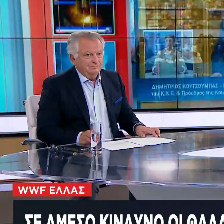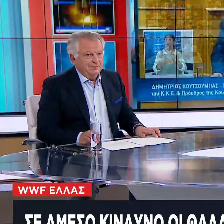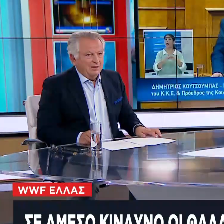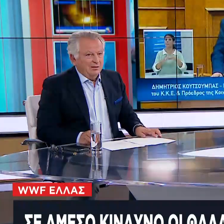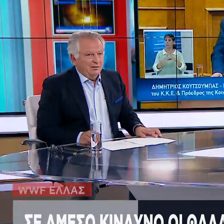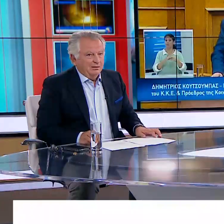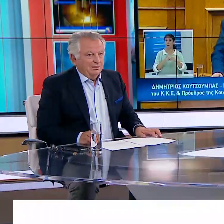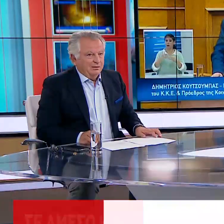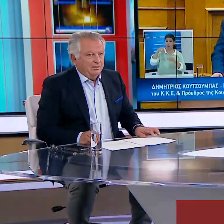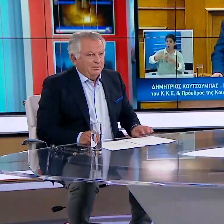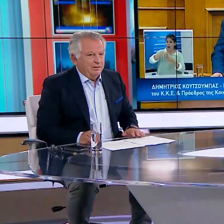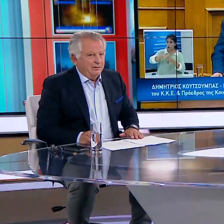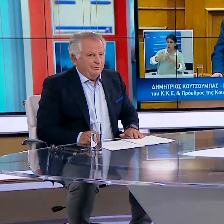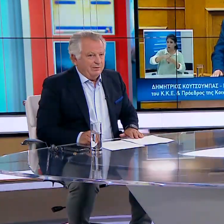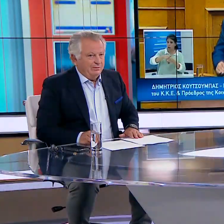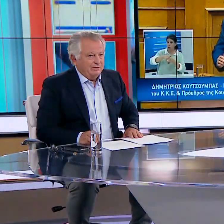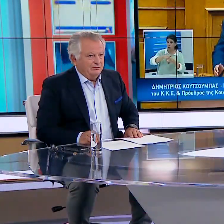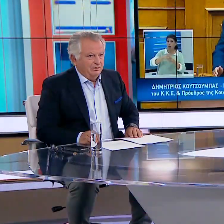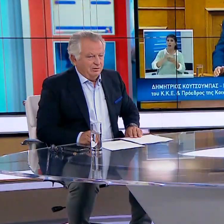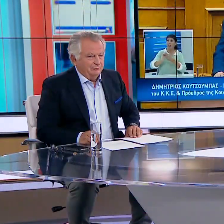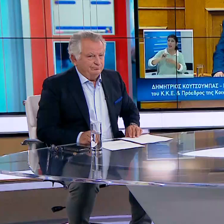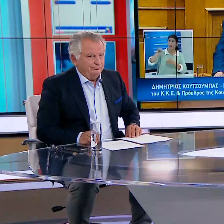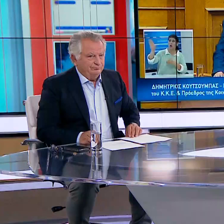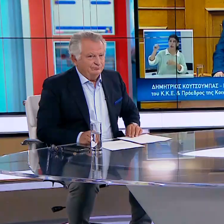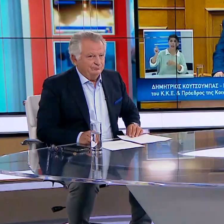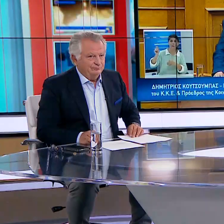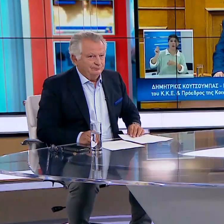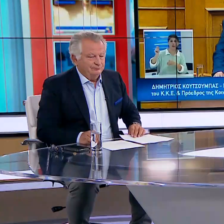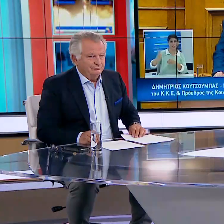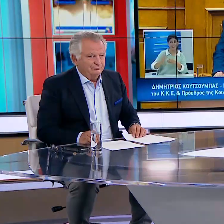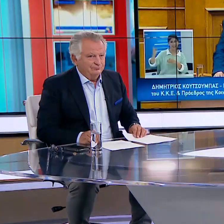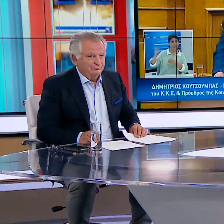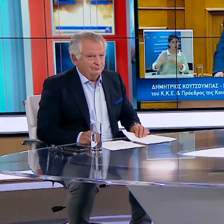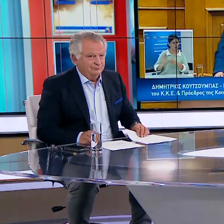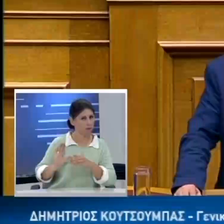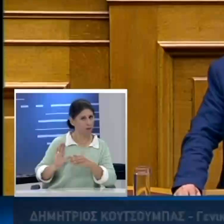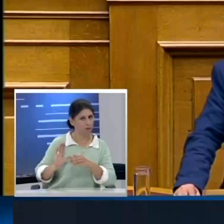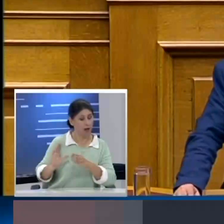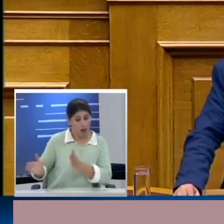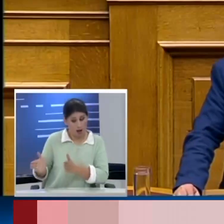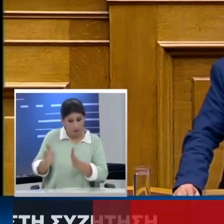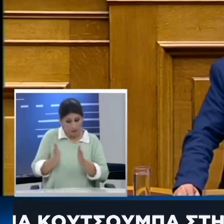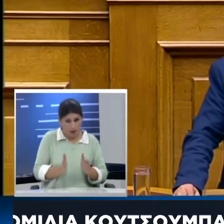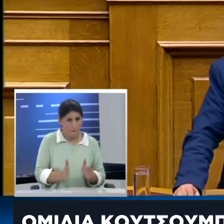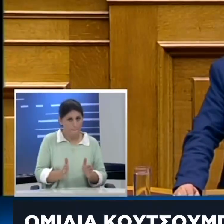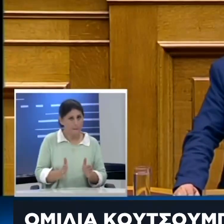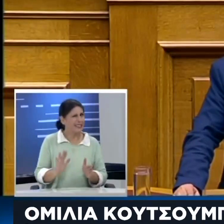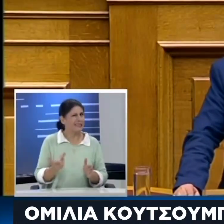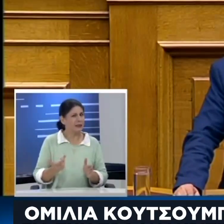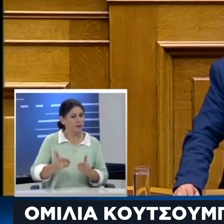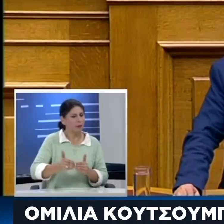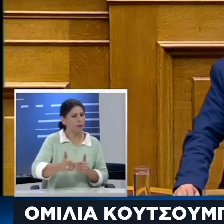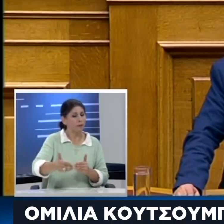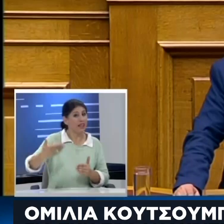πάρα πολύ, κύριε Ιμπραήμ. Να πάμε στη Βουλή να ακούσουμε λίγο τον Δημήτρη Κουτσούμπα. Από τη μια μεριά έχουμε την